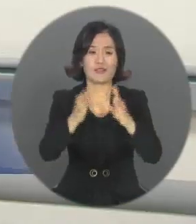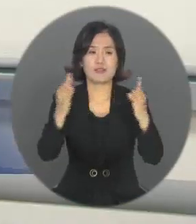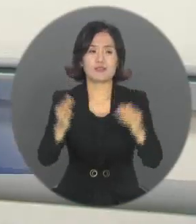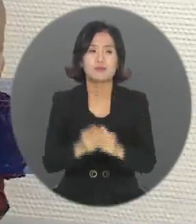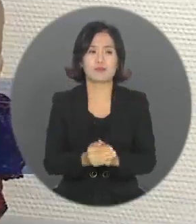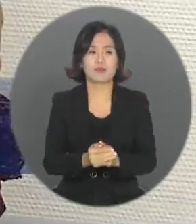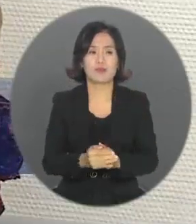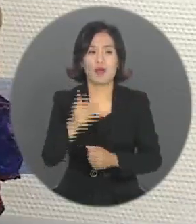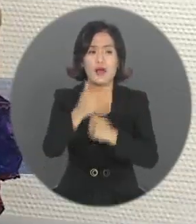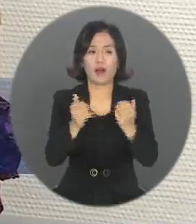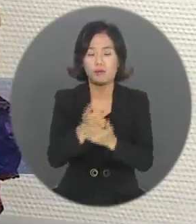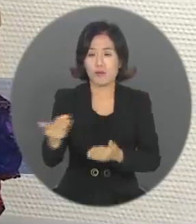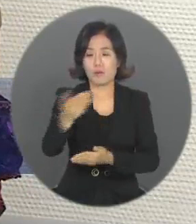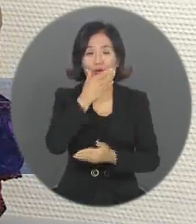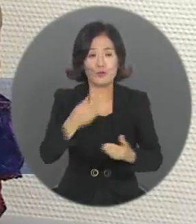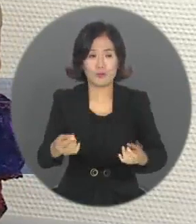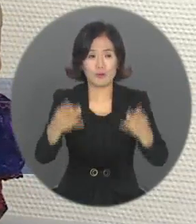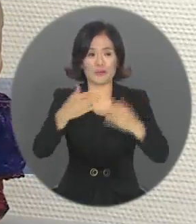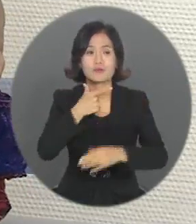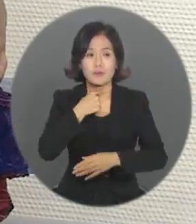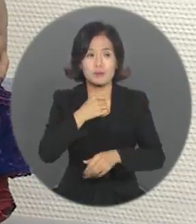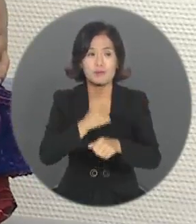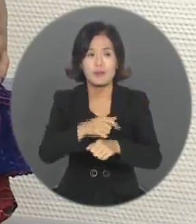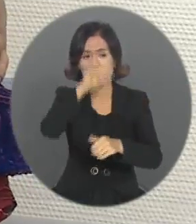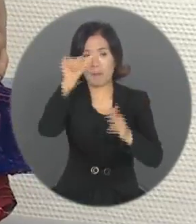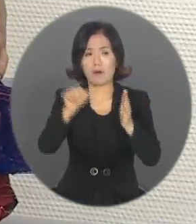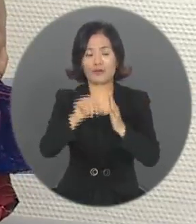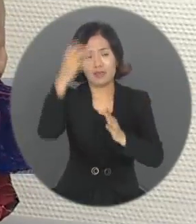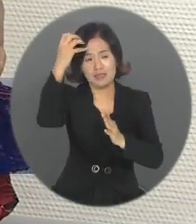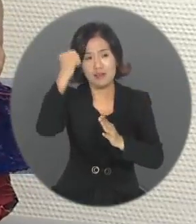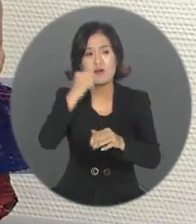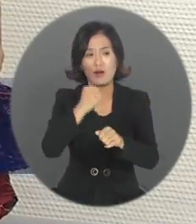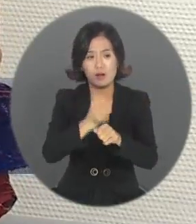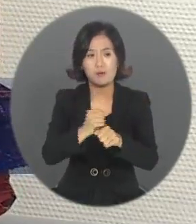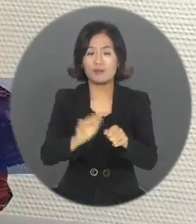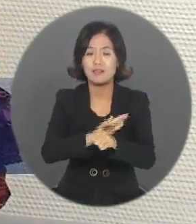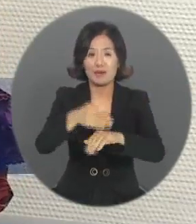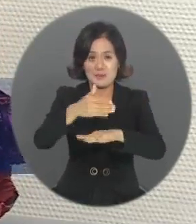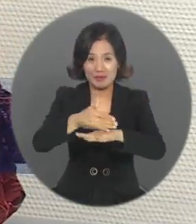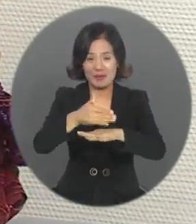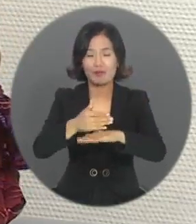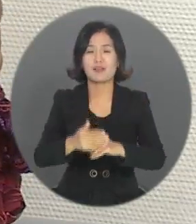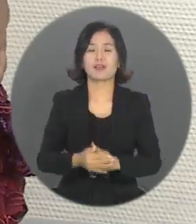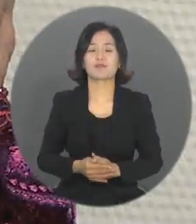bendiga, siempre estarán en nuestros corazones. Los amo. Muchas gracias. 감사합니다.